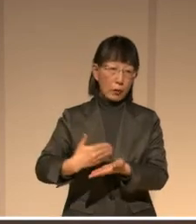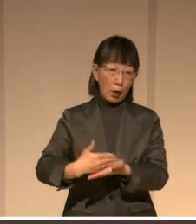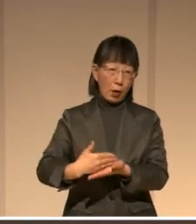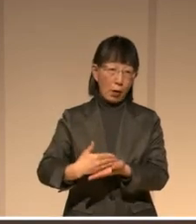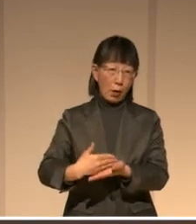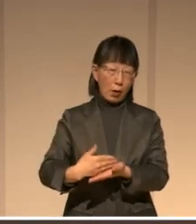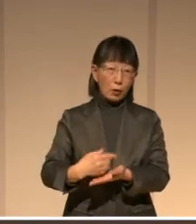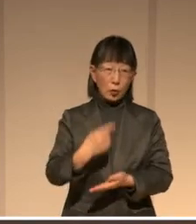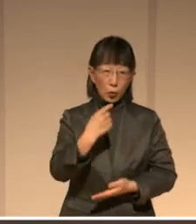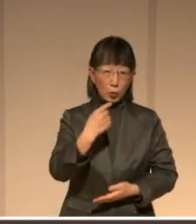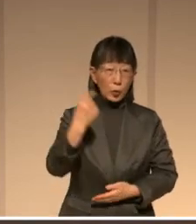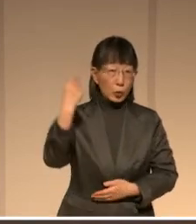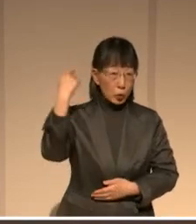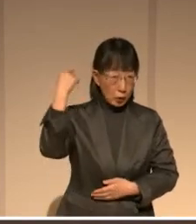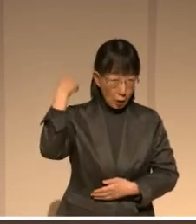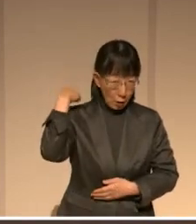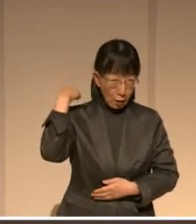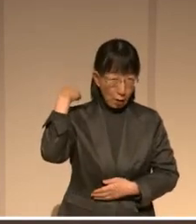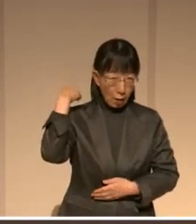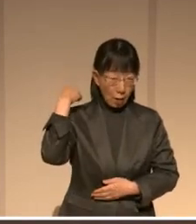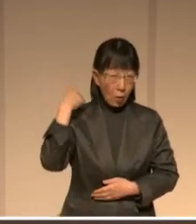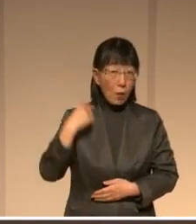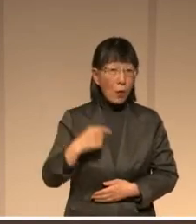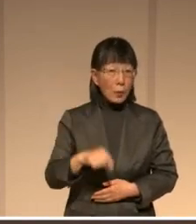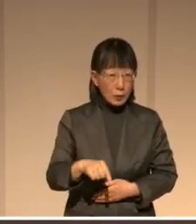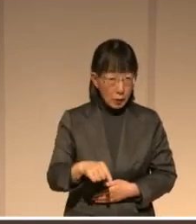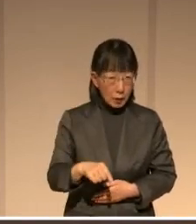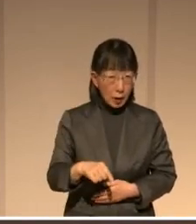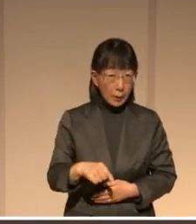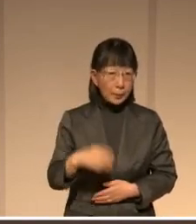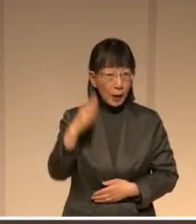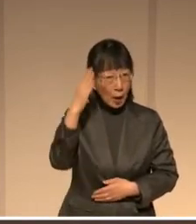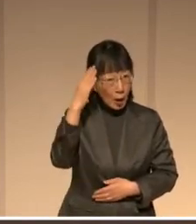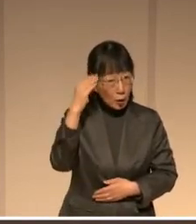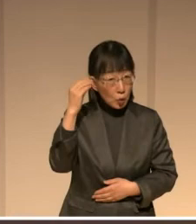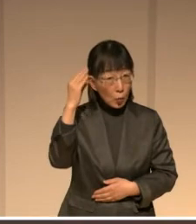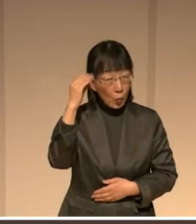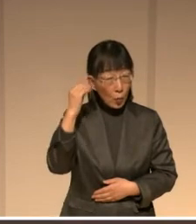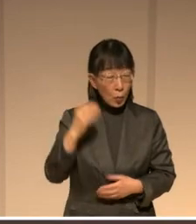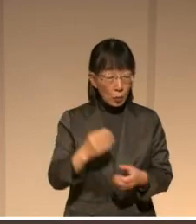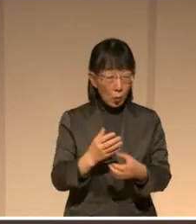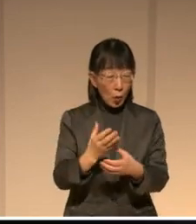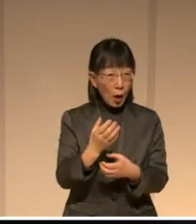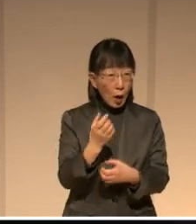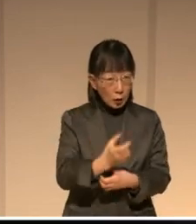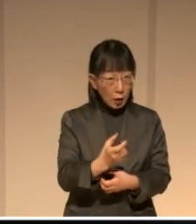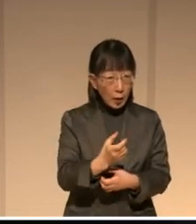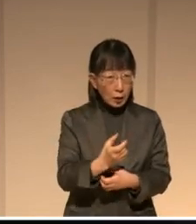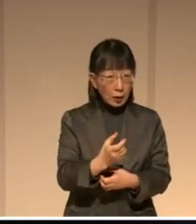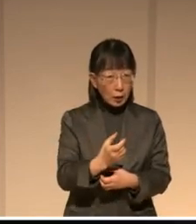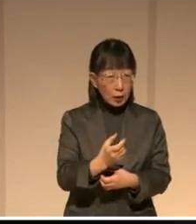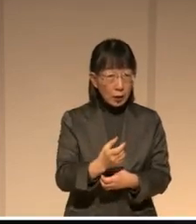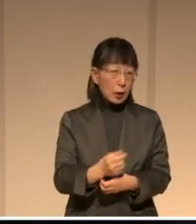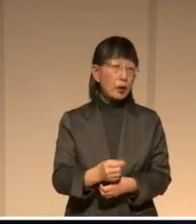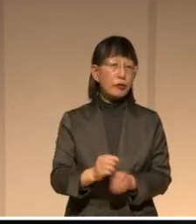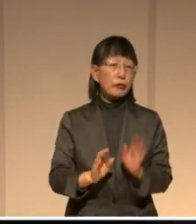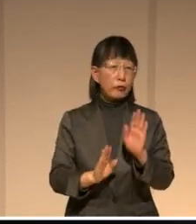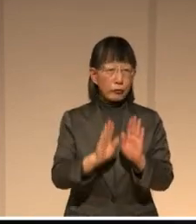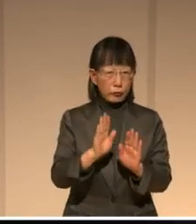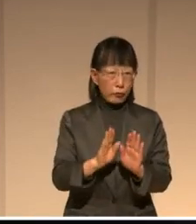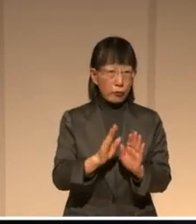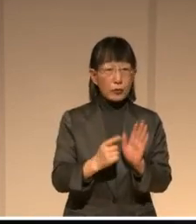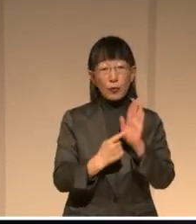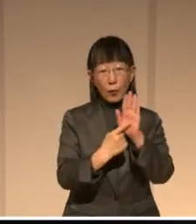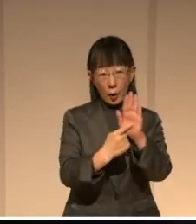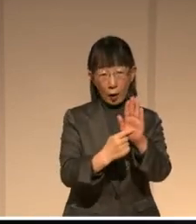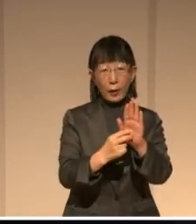を見せて脂肪の塊が出るっていう沖から最初始まったりとかあとはを